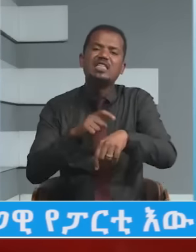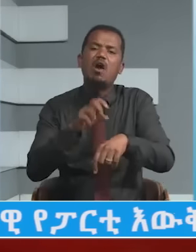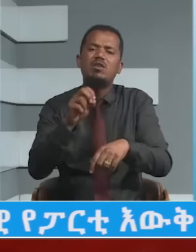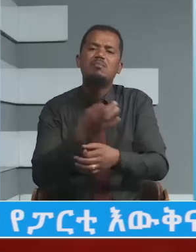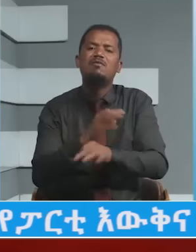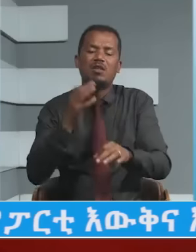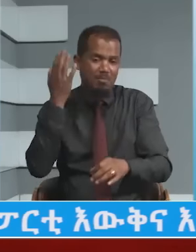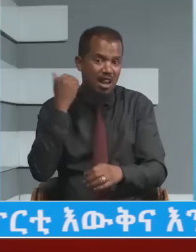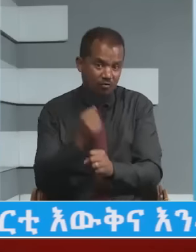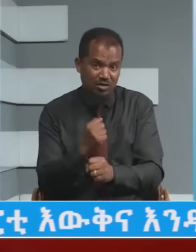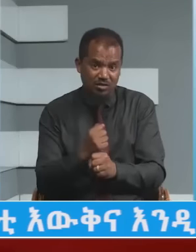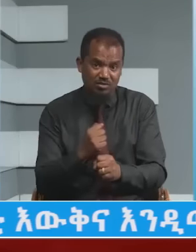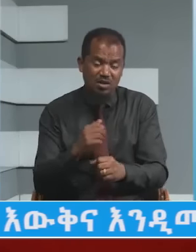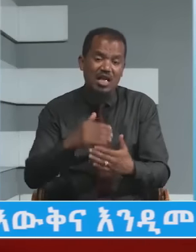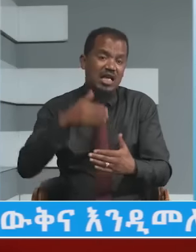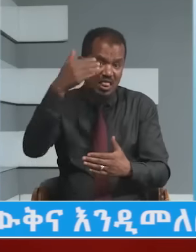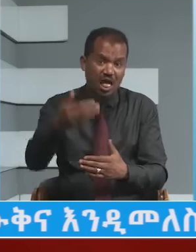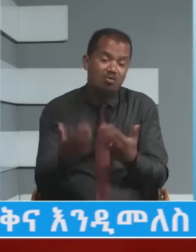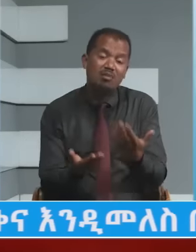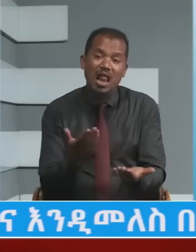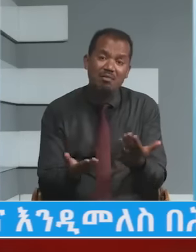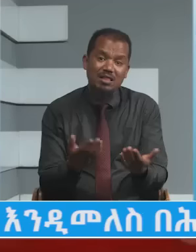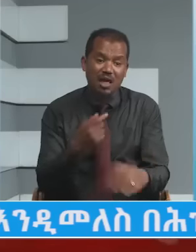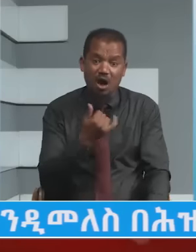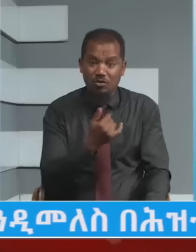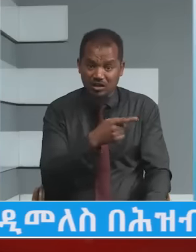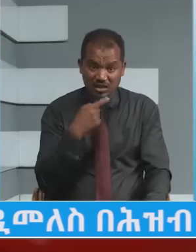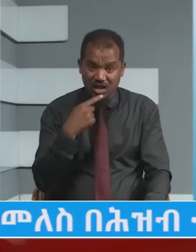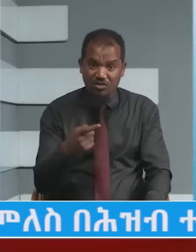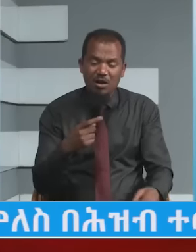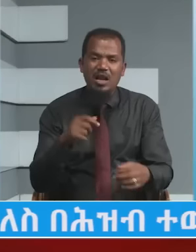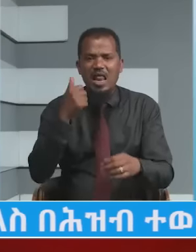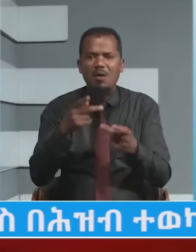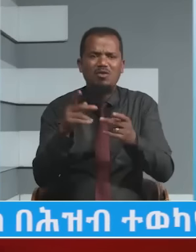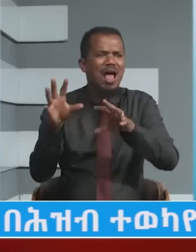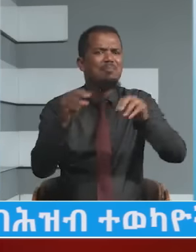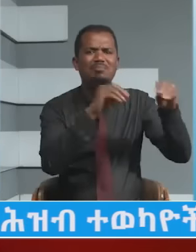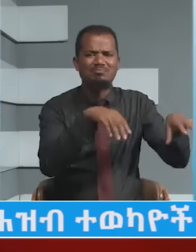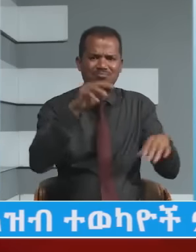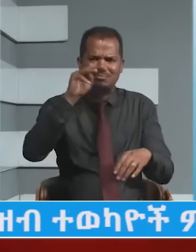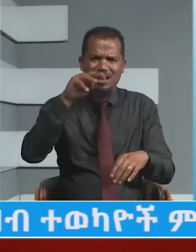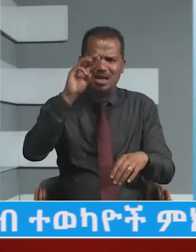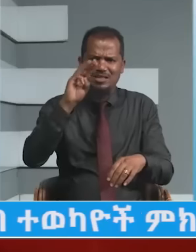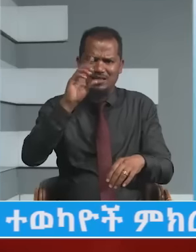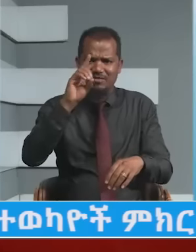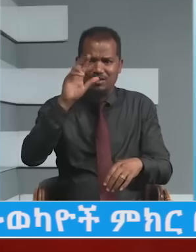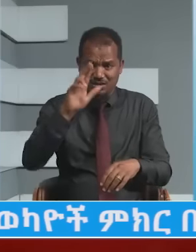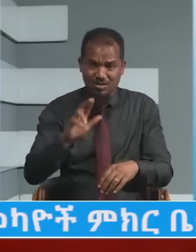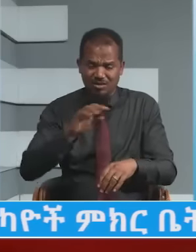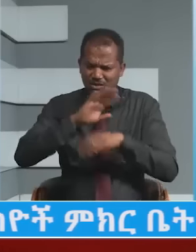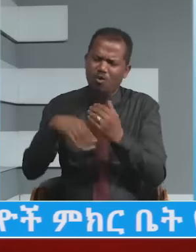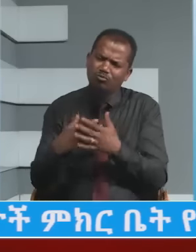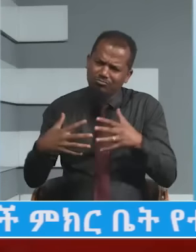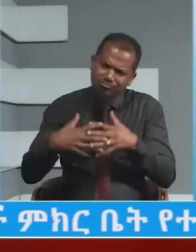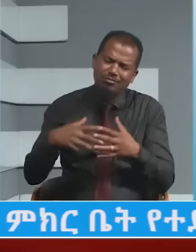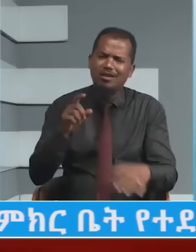መፍተ ነው ባለፈው የሰራ ነው። በቃዩ እናልባት እንዳልሹ የማጥፈር እሱ እንግዲህ ያው የሁሉ